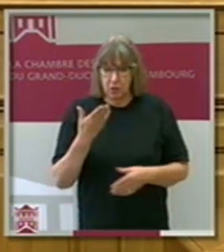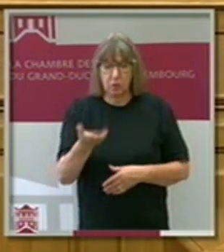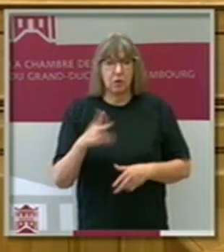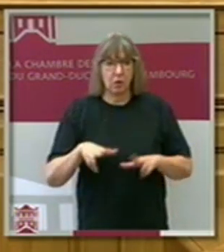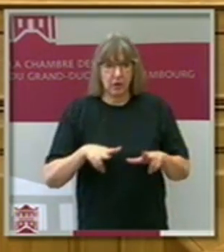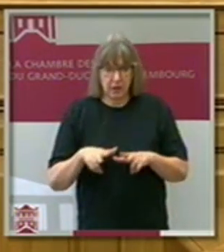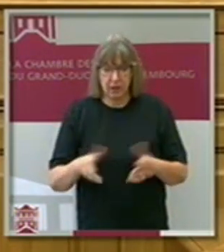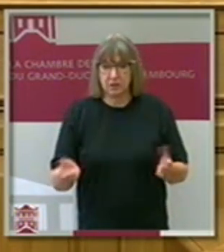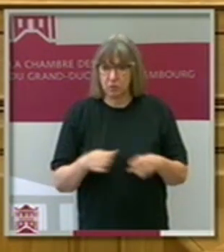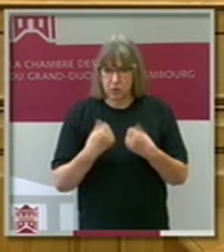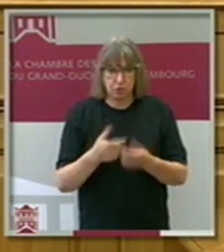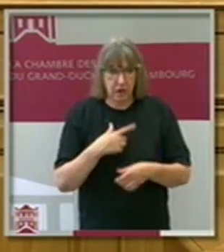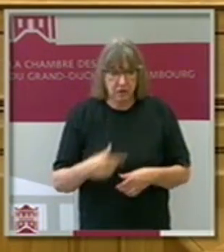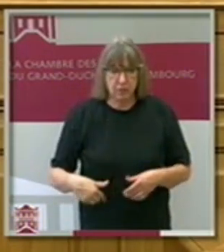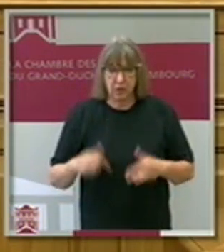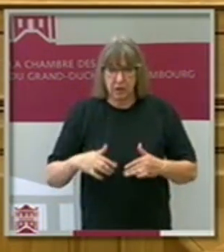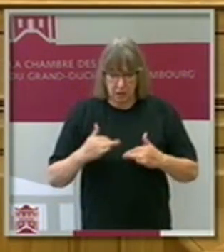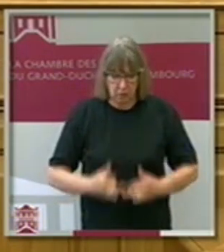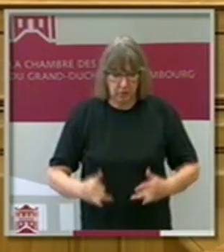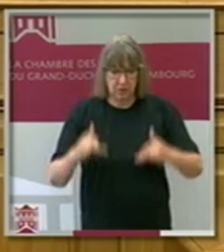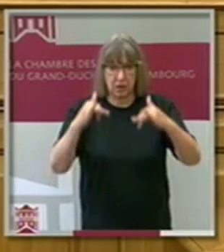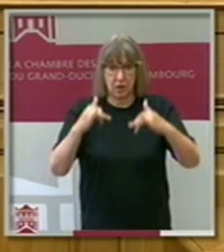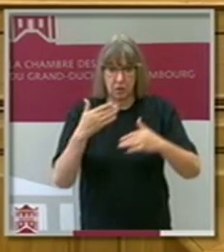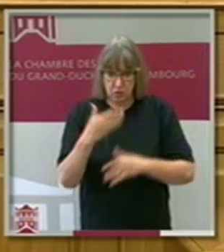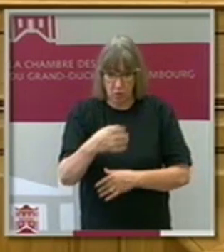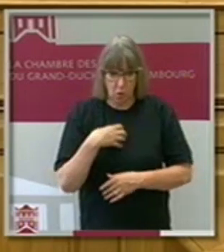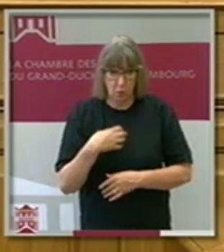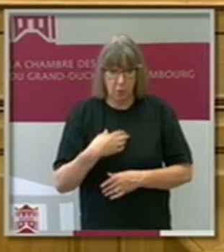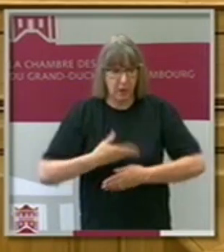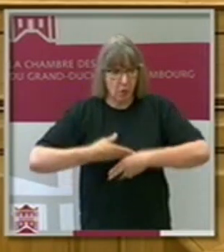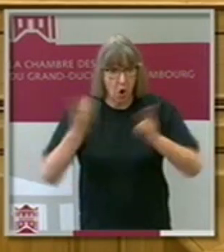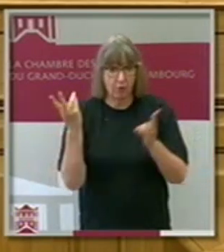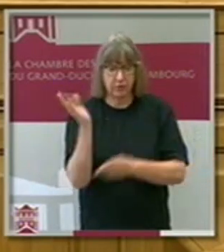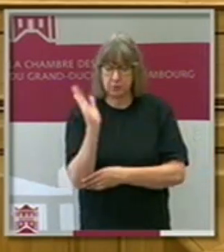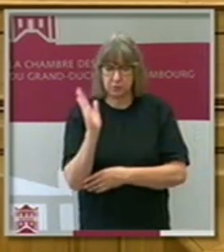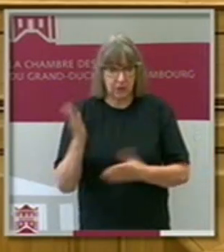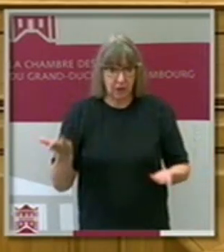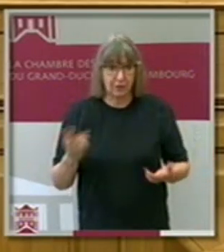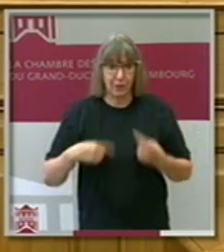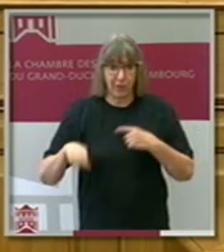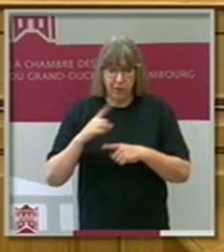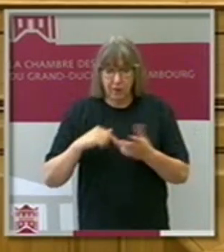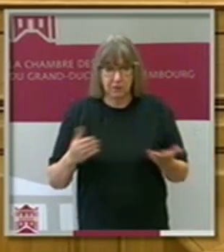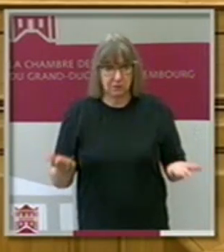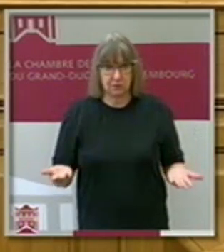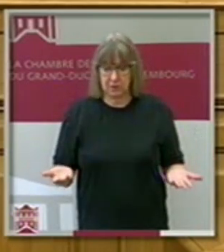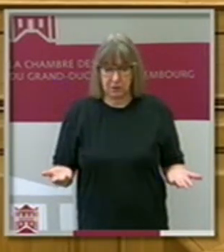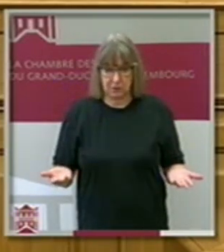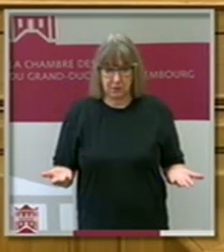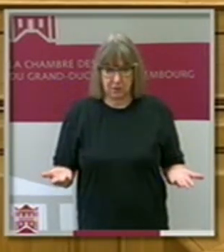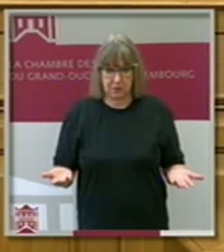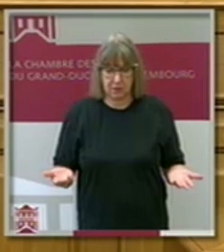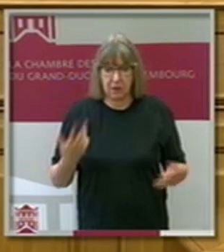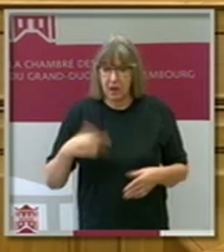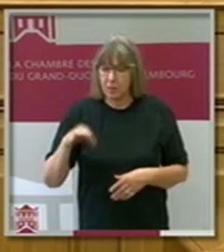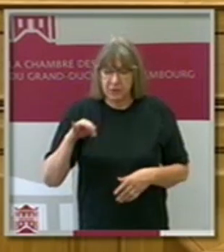Herr Präsident, ein Staatsminister kann sich nicht davon lesen, für hier in der Chambre über Probleme vom Land an der